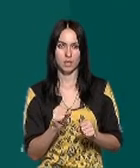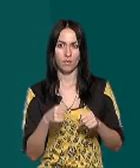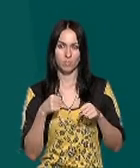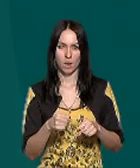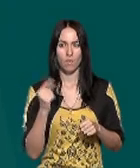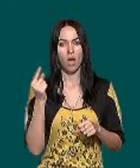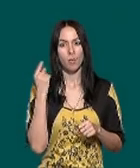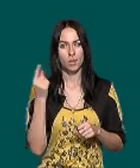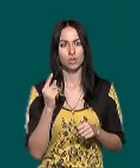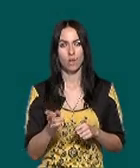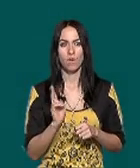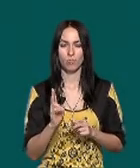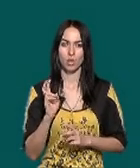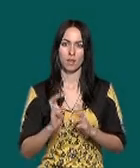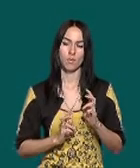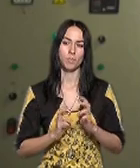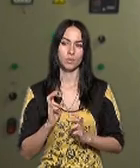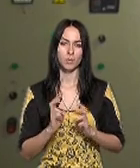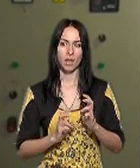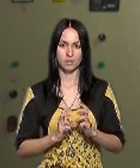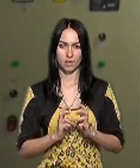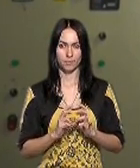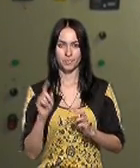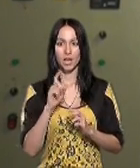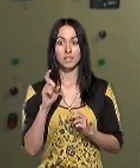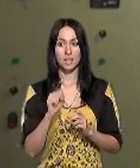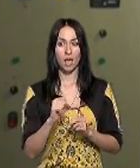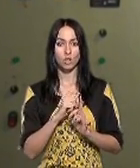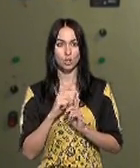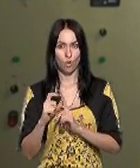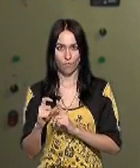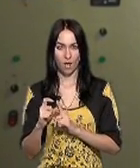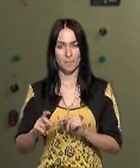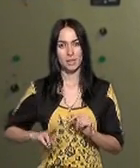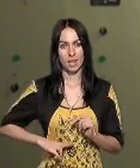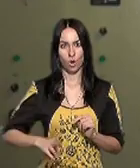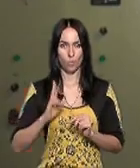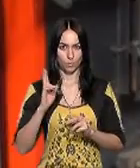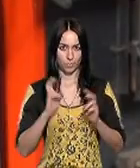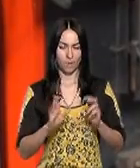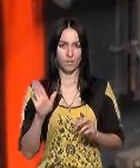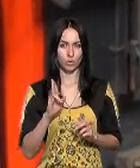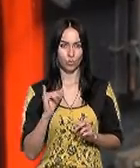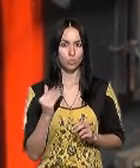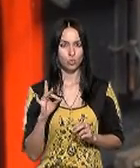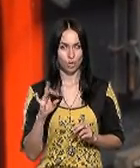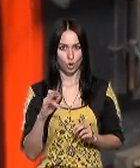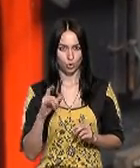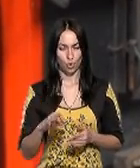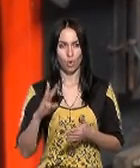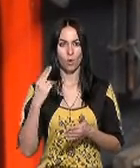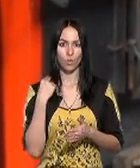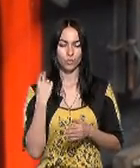областного нашего коммунального предприятия. За словами директора коммунального підприємства В'ячеслава Кошарного, погашення